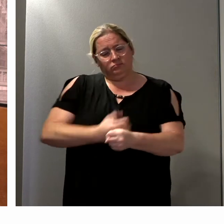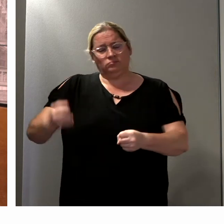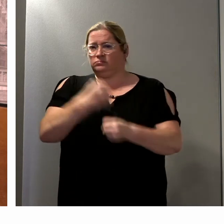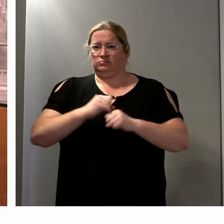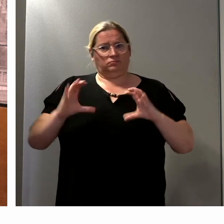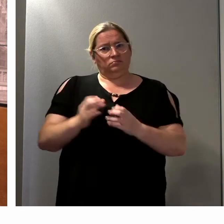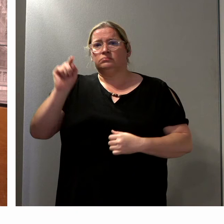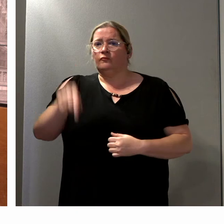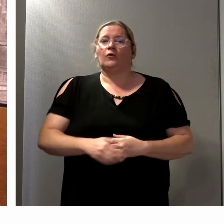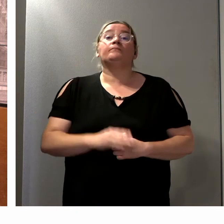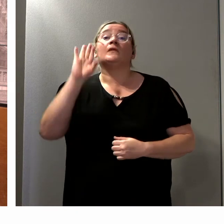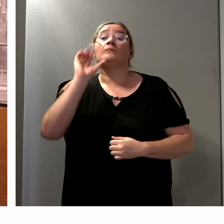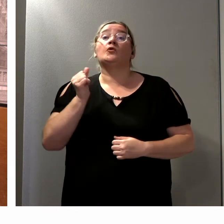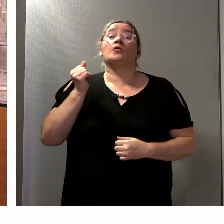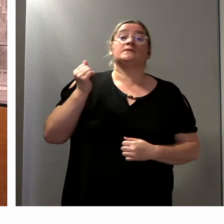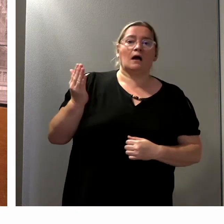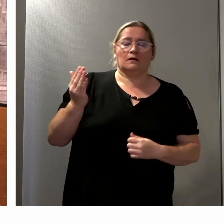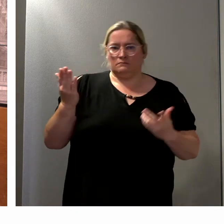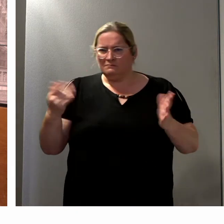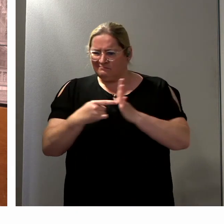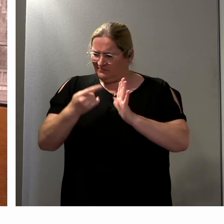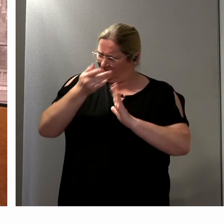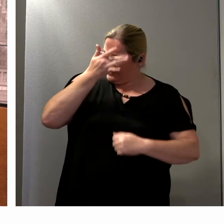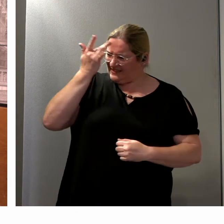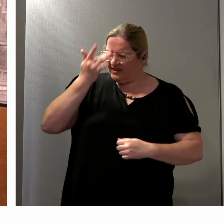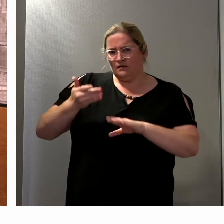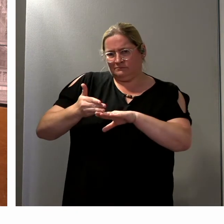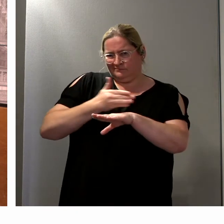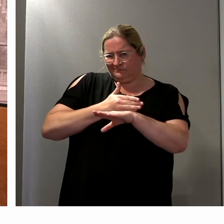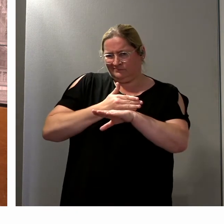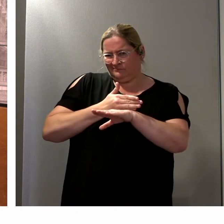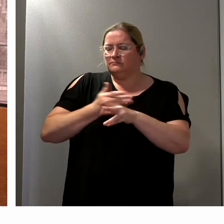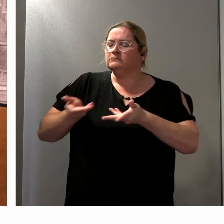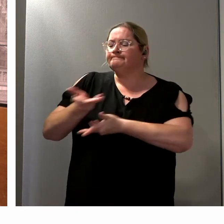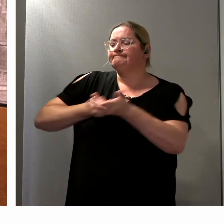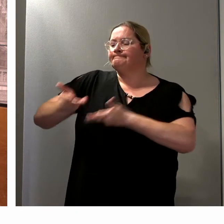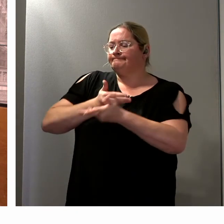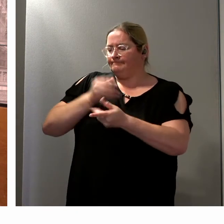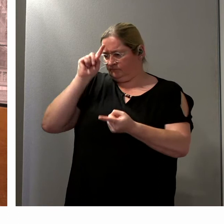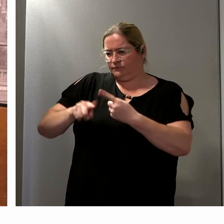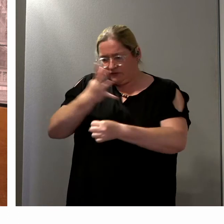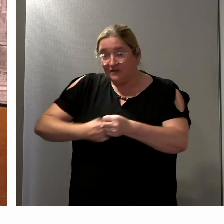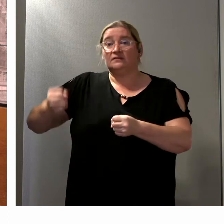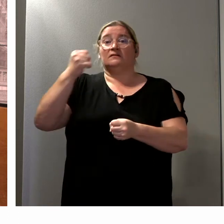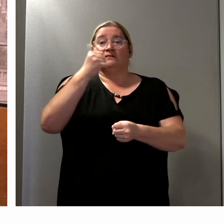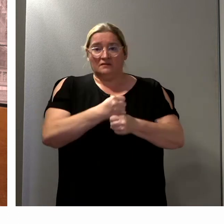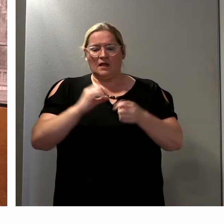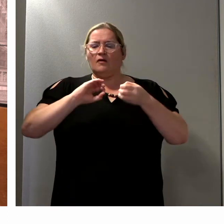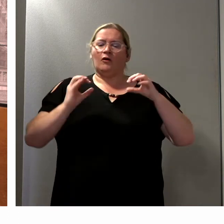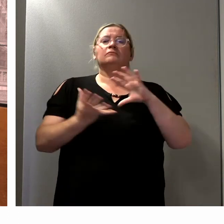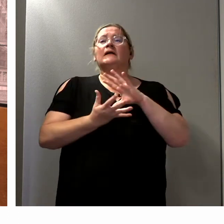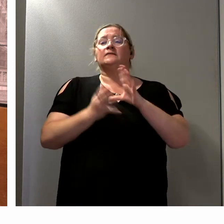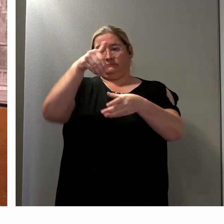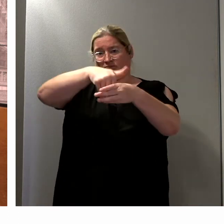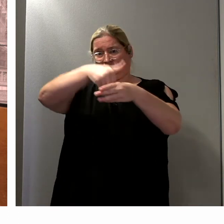formation. On a du coup lancé un chantier avant l'été qui a vocation à construire une formation en ligne, une formation qui se découpera